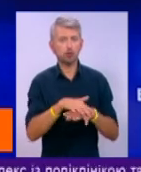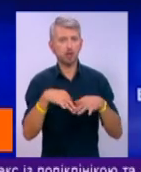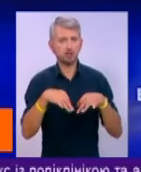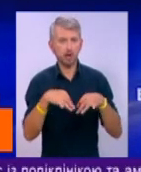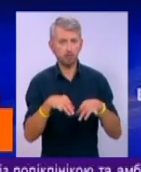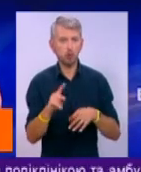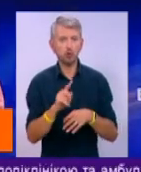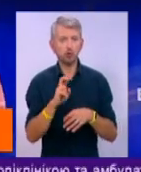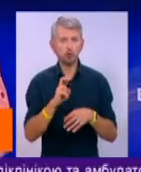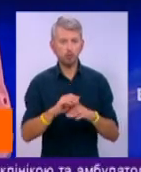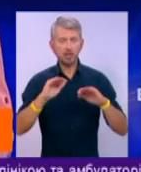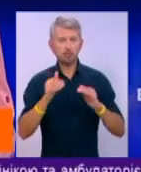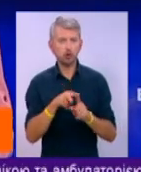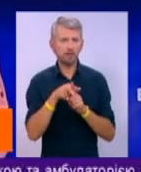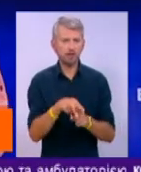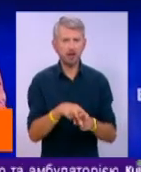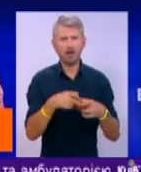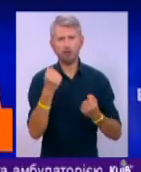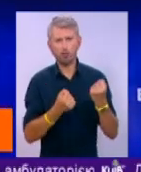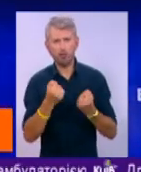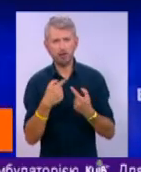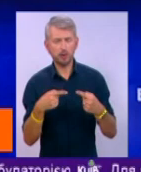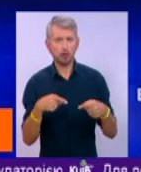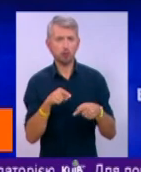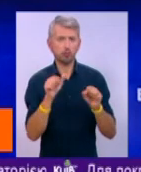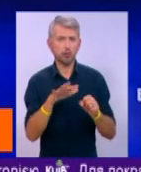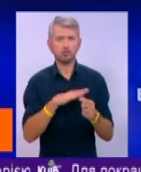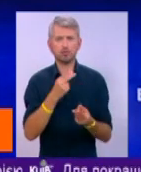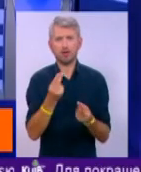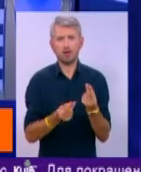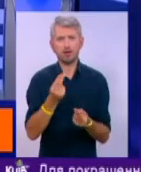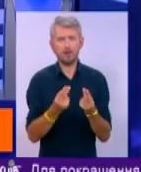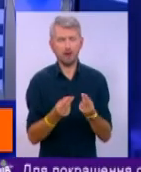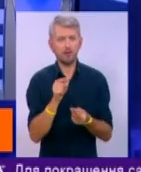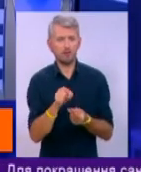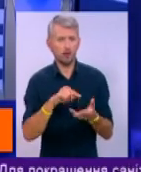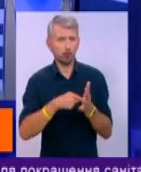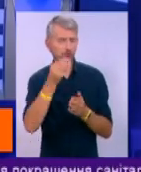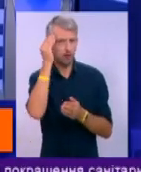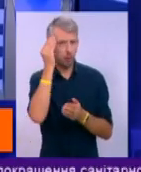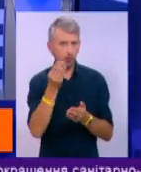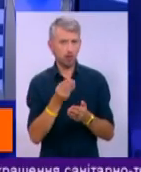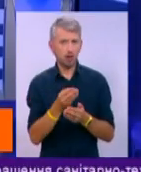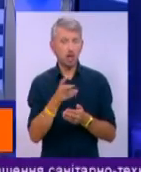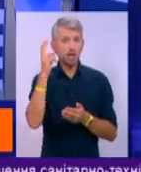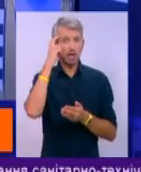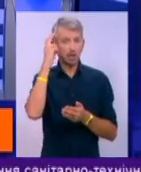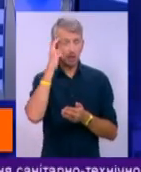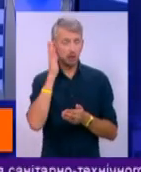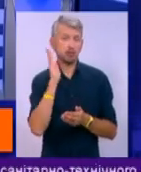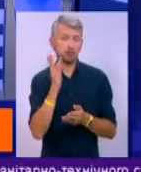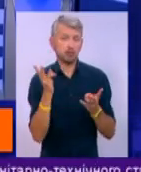транспортом. Для того, щоб зменшити навантаження автомобілів і так далі. Тобто це вже може бути тут гратися саме з цієї точки зору. Тобто Києву було б